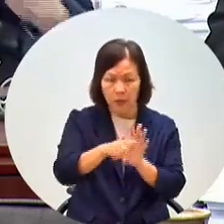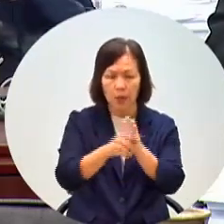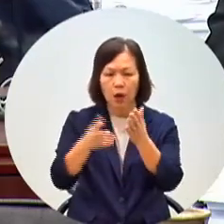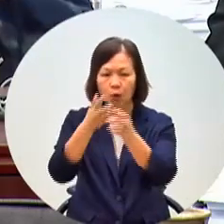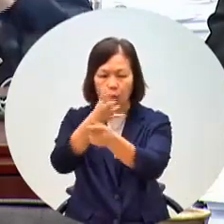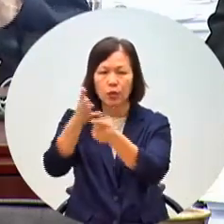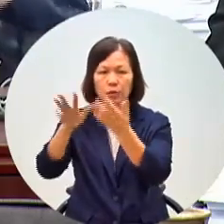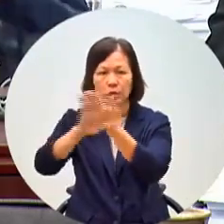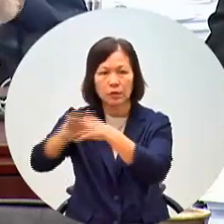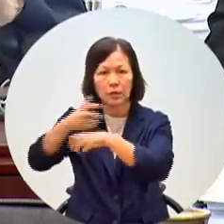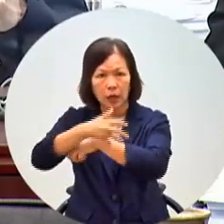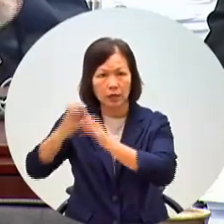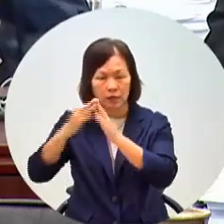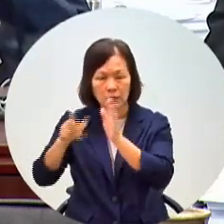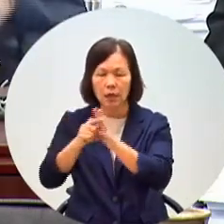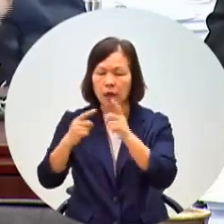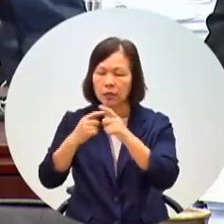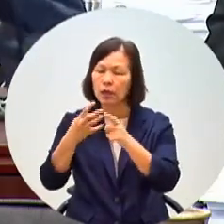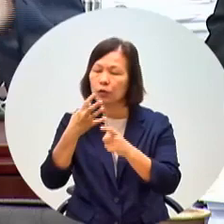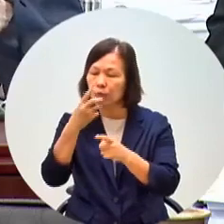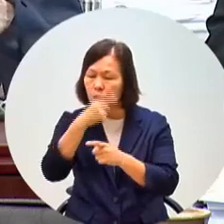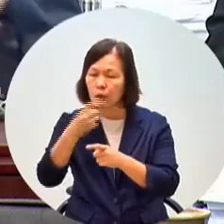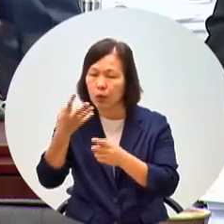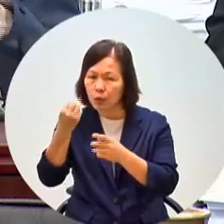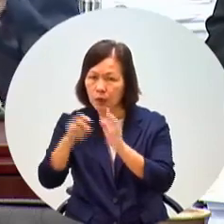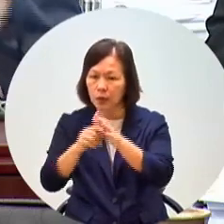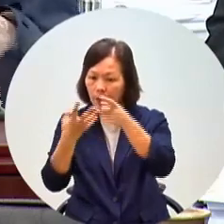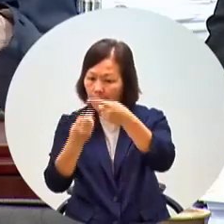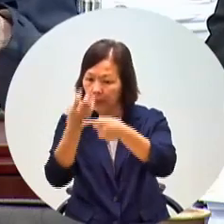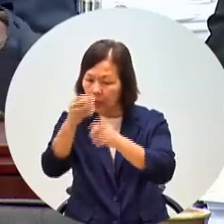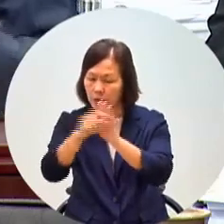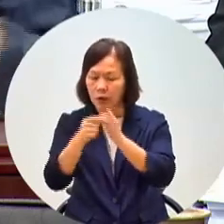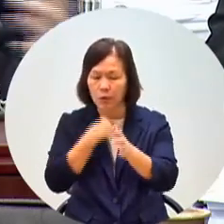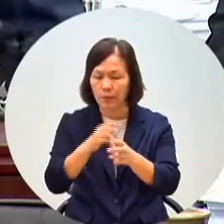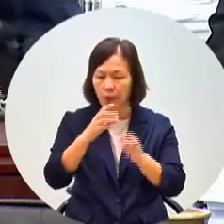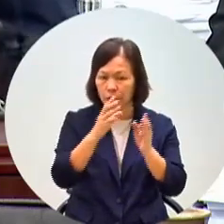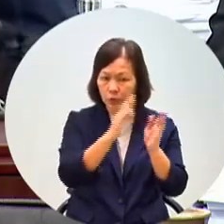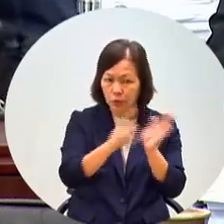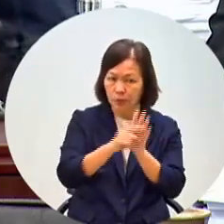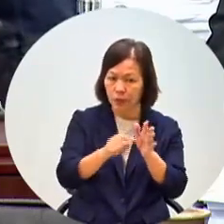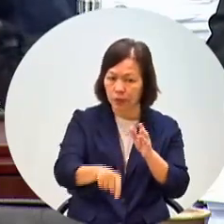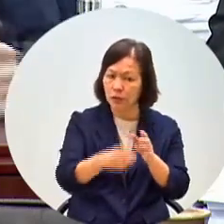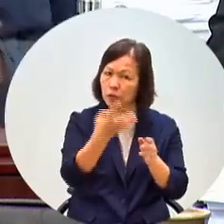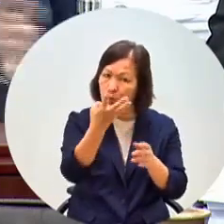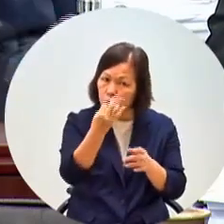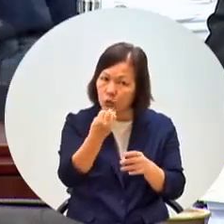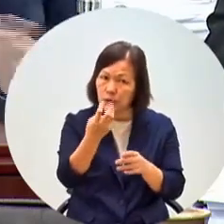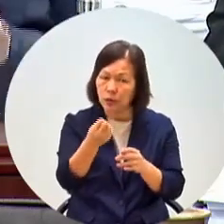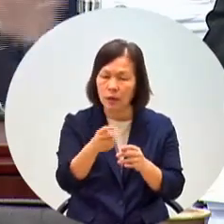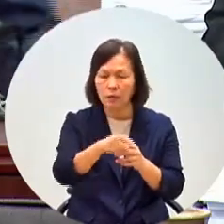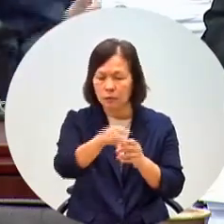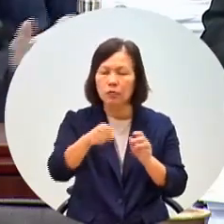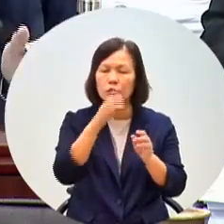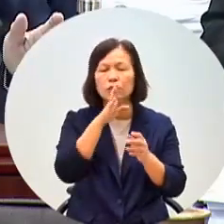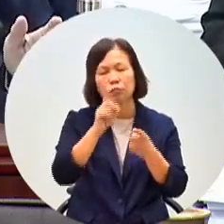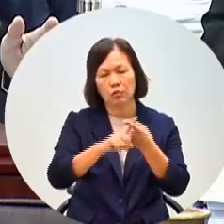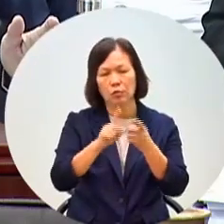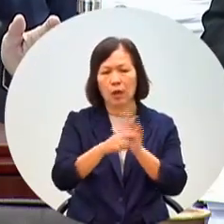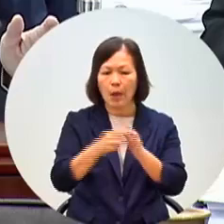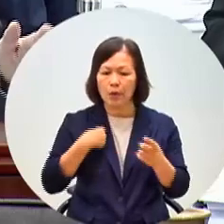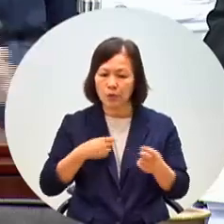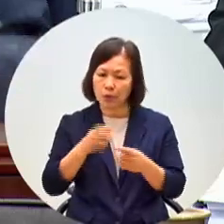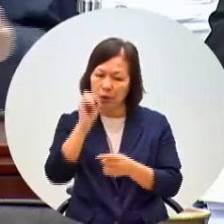的县市，按人口的比例我们准备的病床数是多还少，这个都是客观的数字。那我讲这个不是在做比